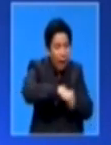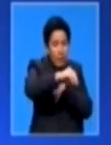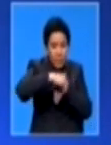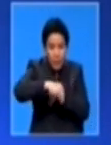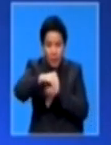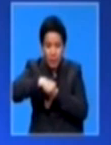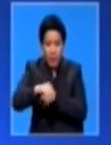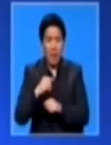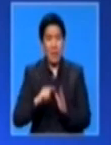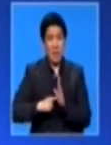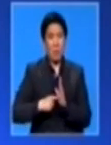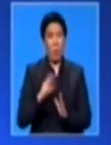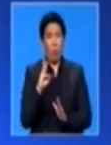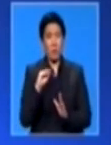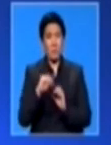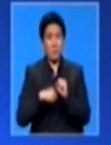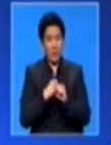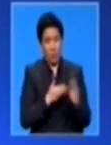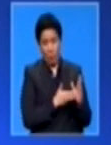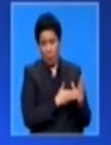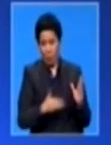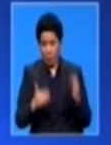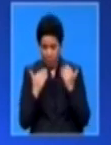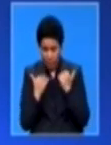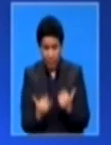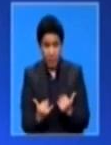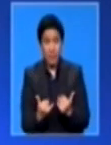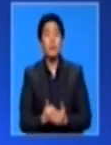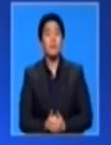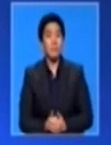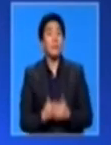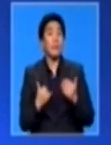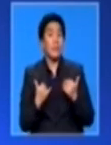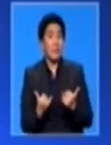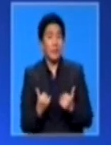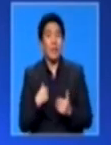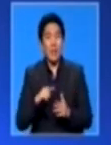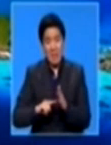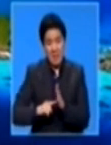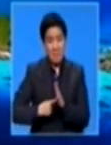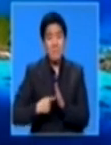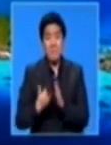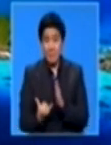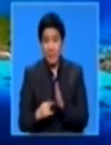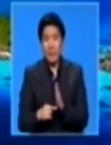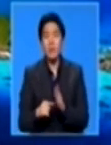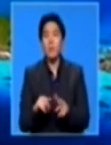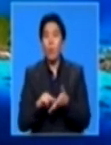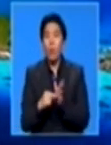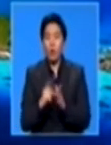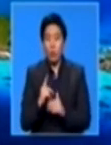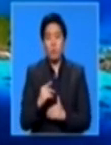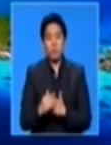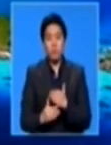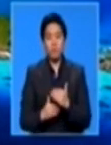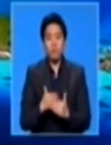ากว่า60ปีแล้วนะครับอันนี้เป็นกุญแจสู่ความสำเร็จเพราะนั้นเราต้องนำกุญแจนี้นะครับมาขับเคลื่อนม